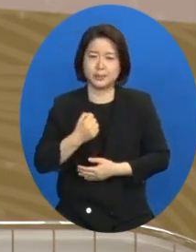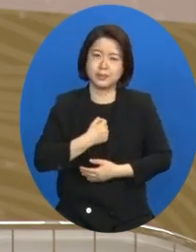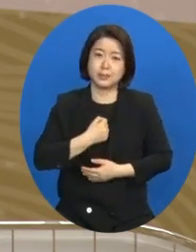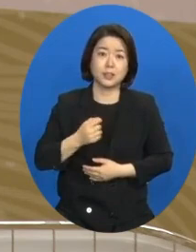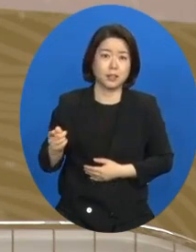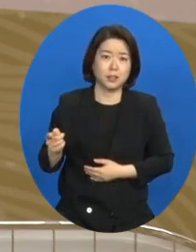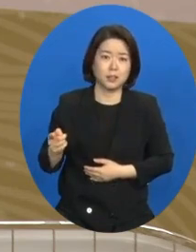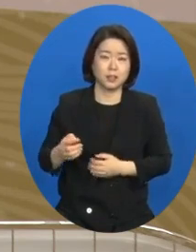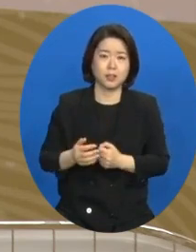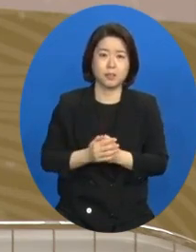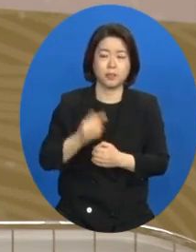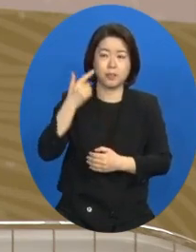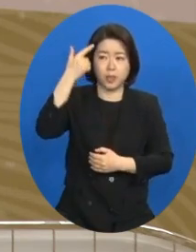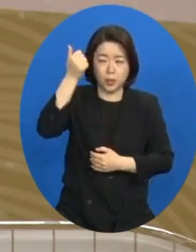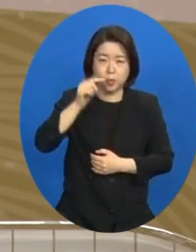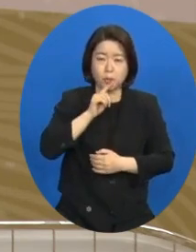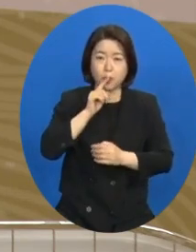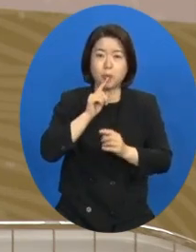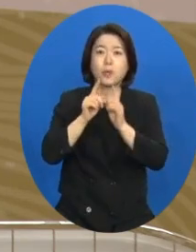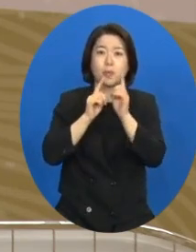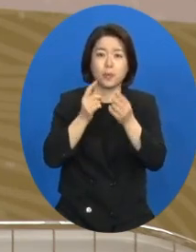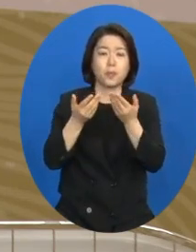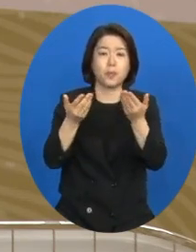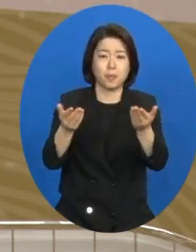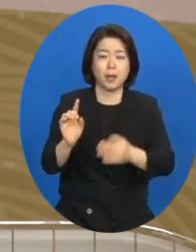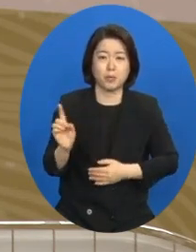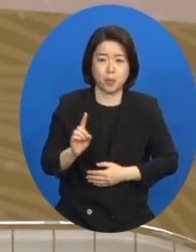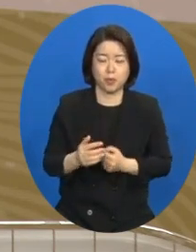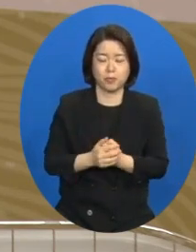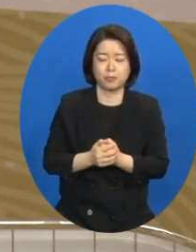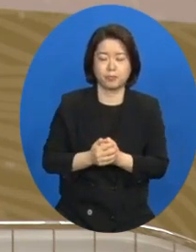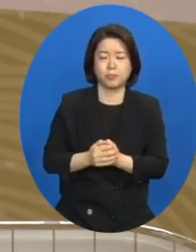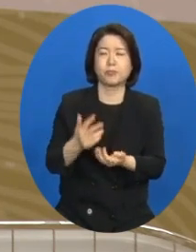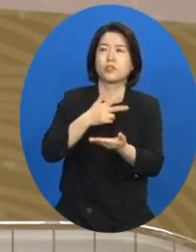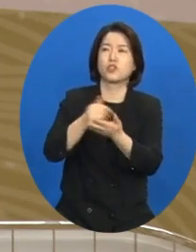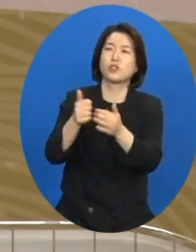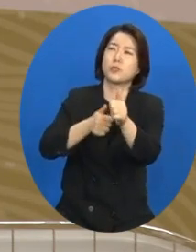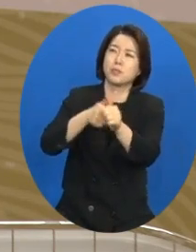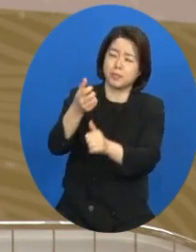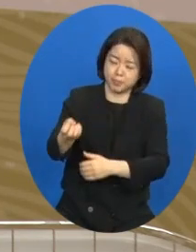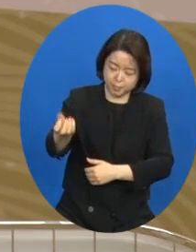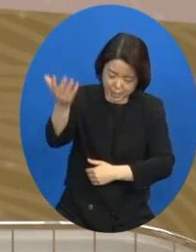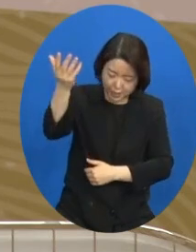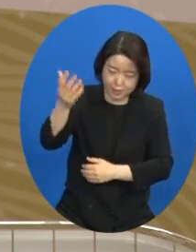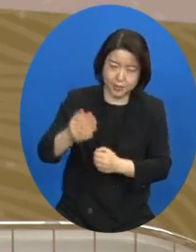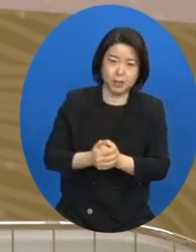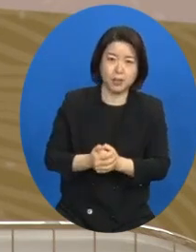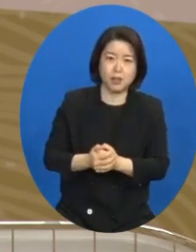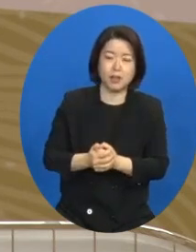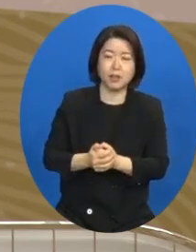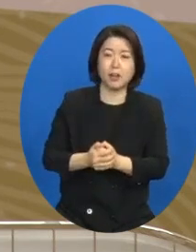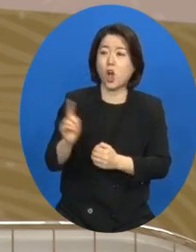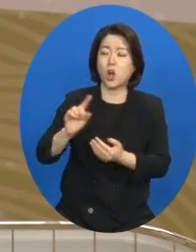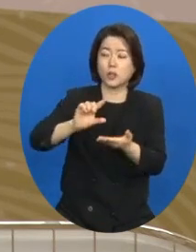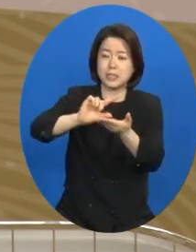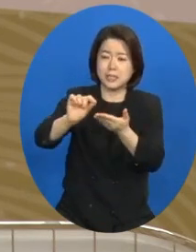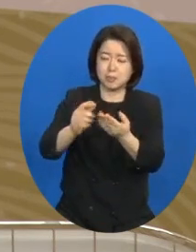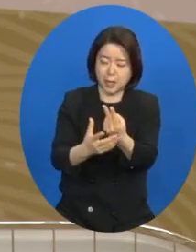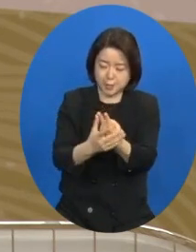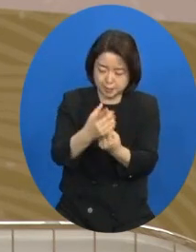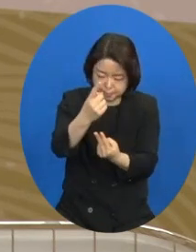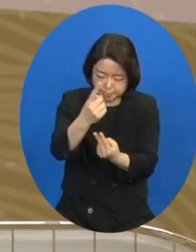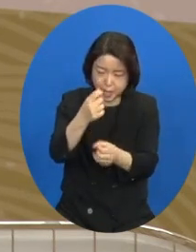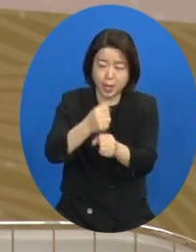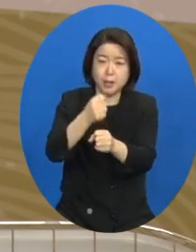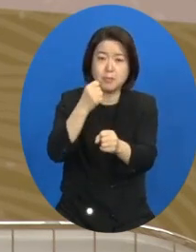그 목사님이 고백을 하시더라 주님이 계셨습니다 어떻게든지 지방을 하나되게 만드시 려고